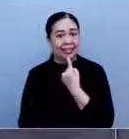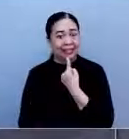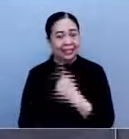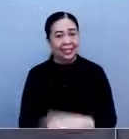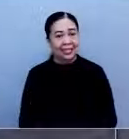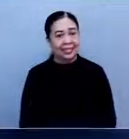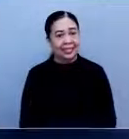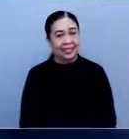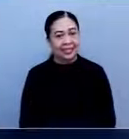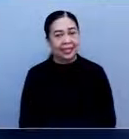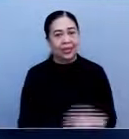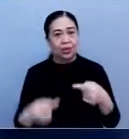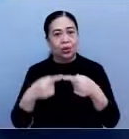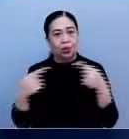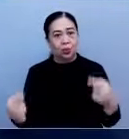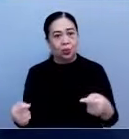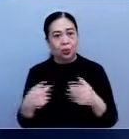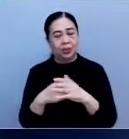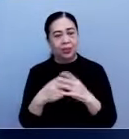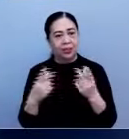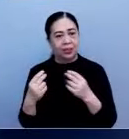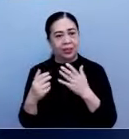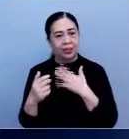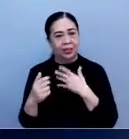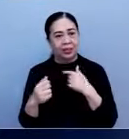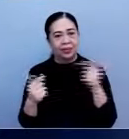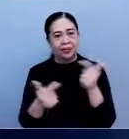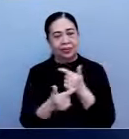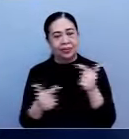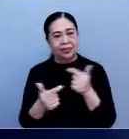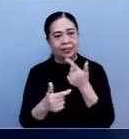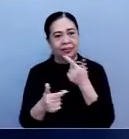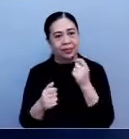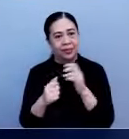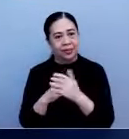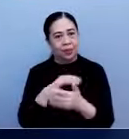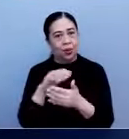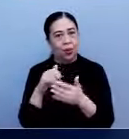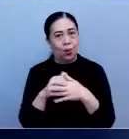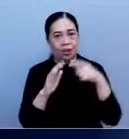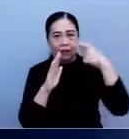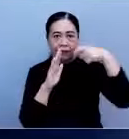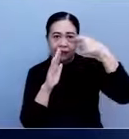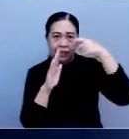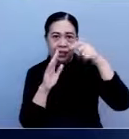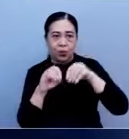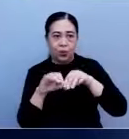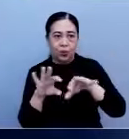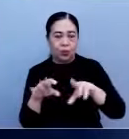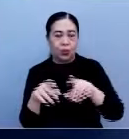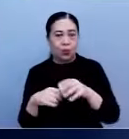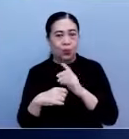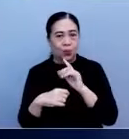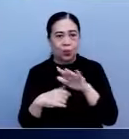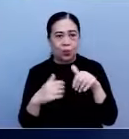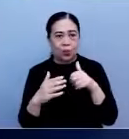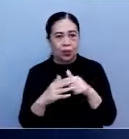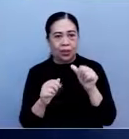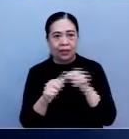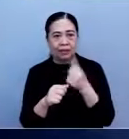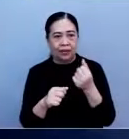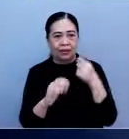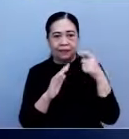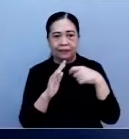That's the office area that I'm doing right now. Actually, nakakatuwa kasi all the videos nag-viral talaga siya. Like every